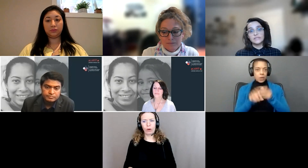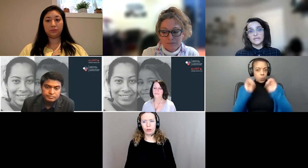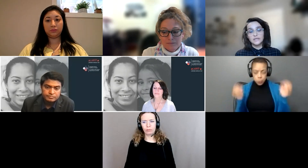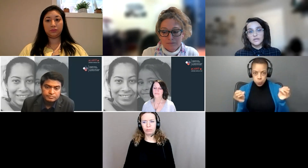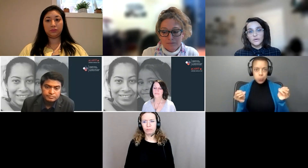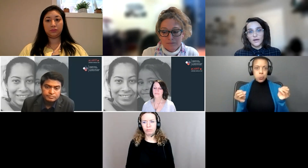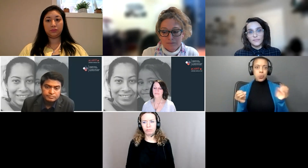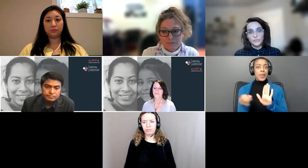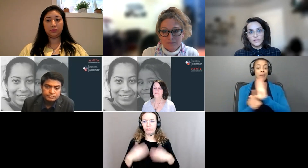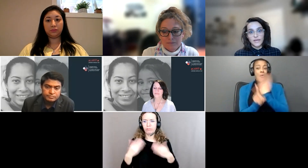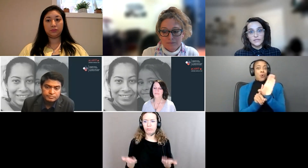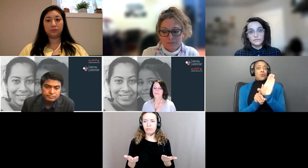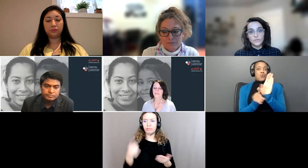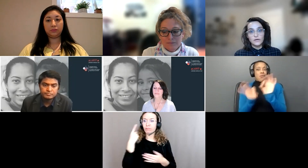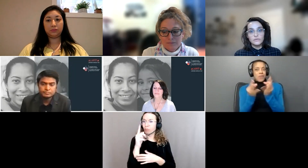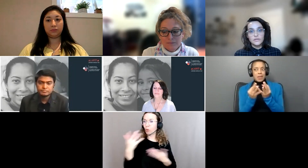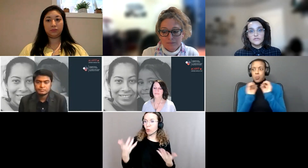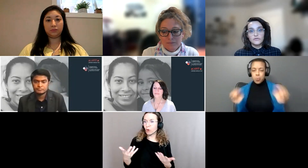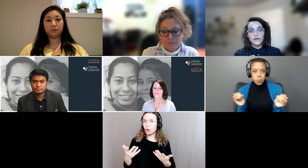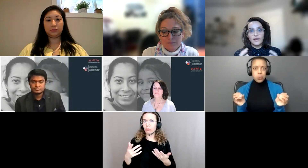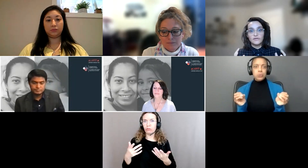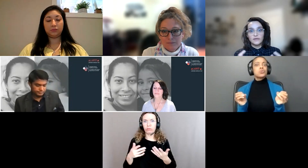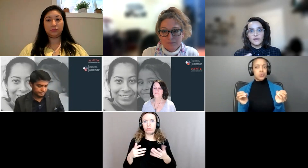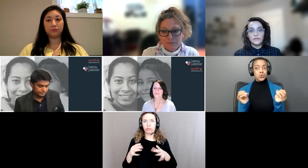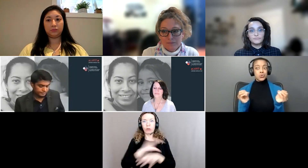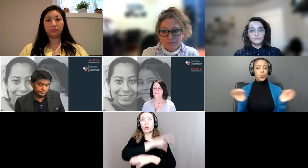Pour avoir accès à leur diaspora à l'intérieur du Canada.